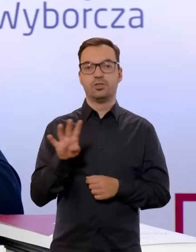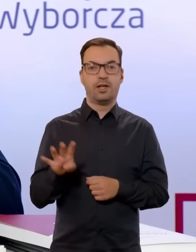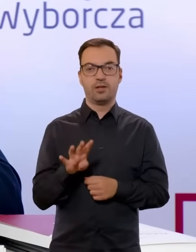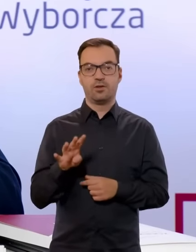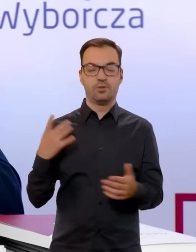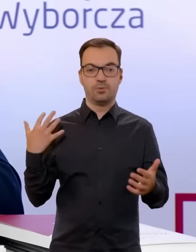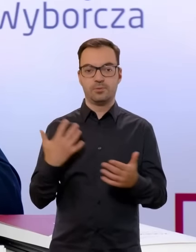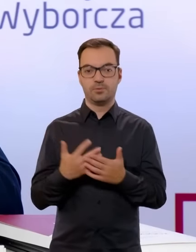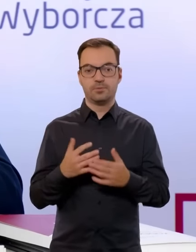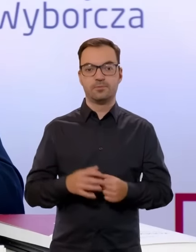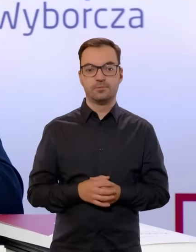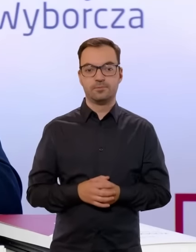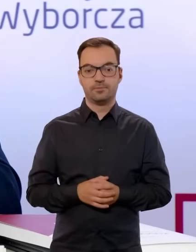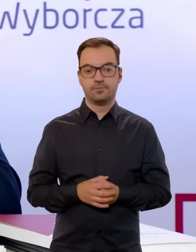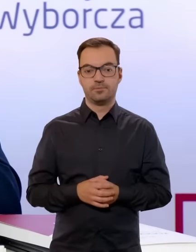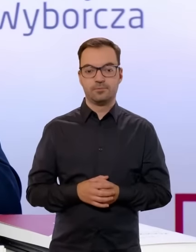4 godzin